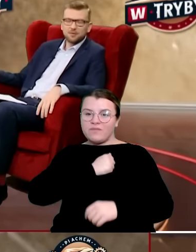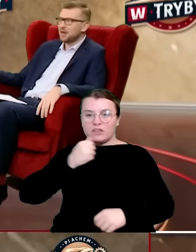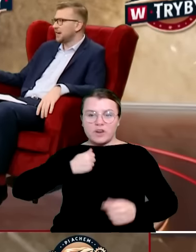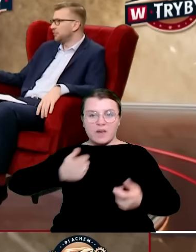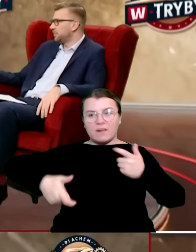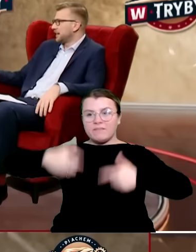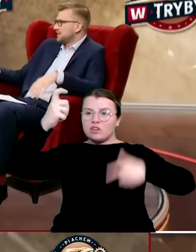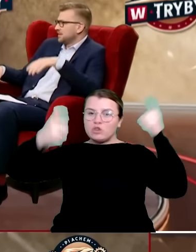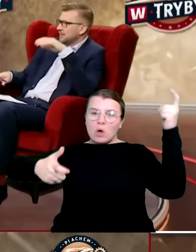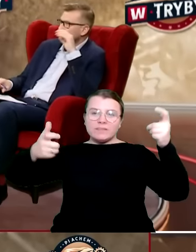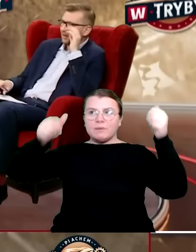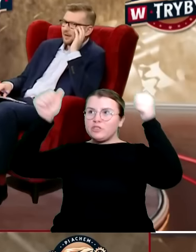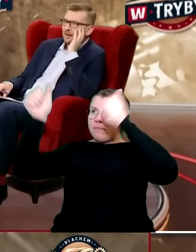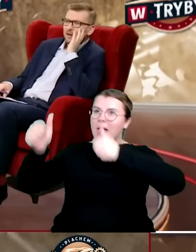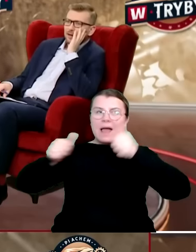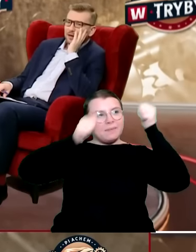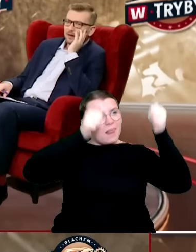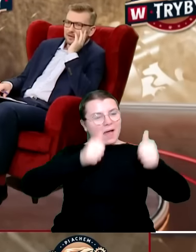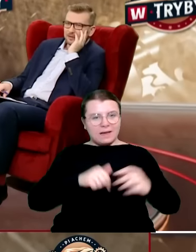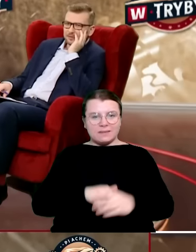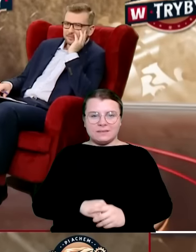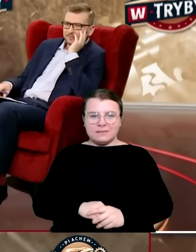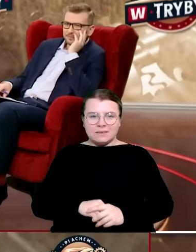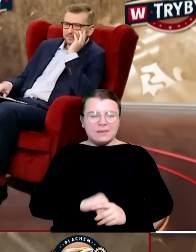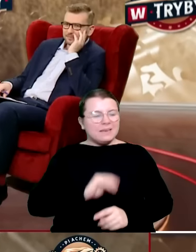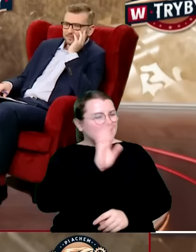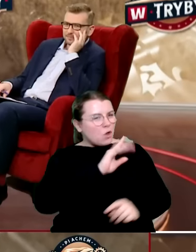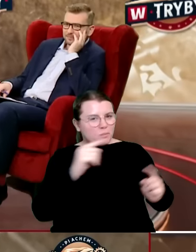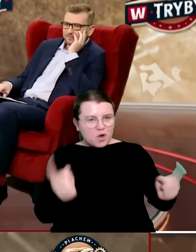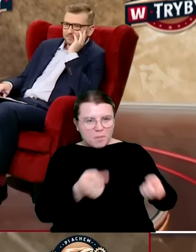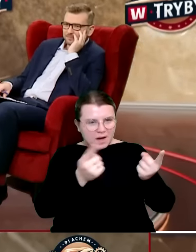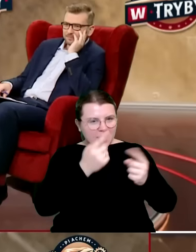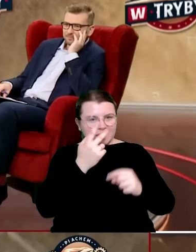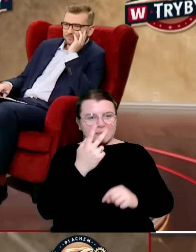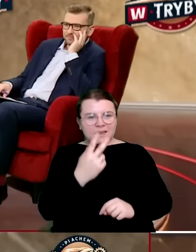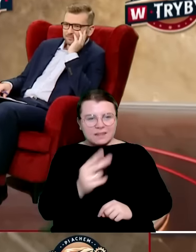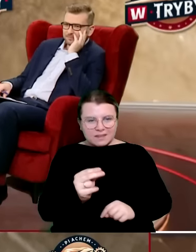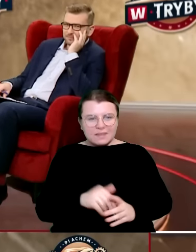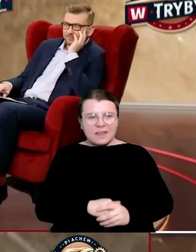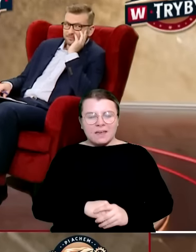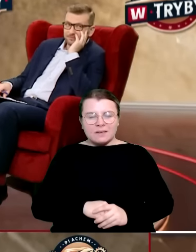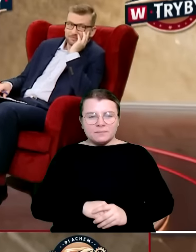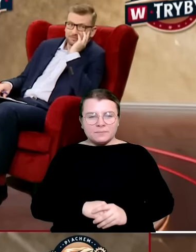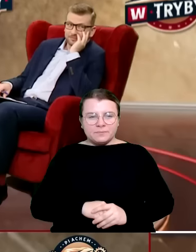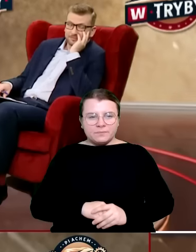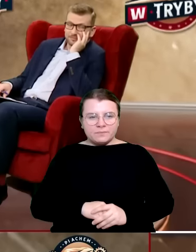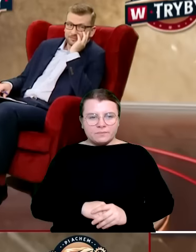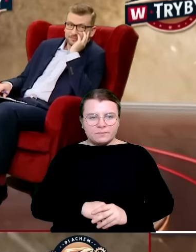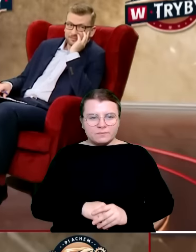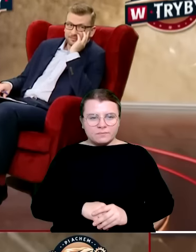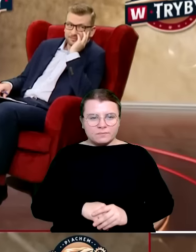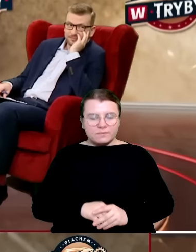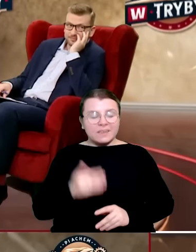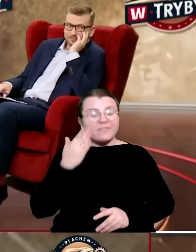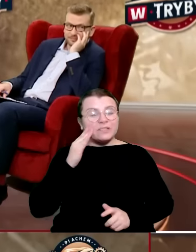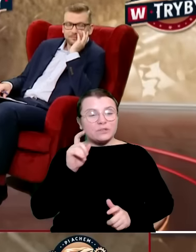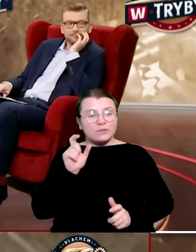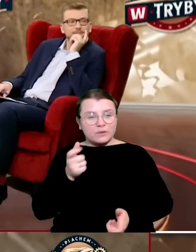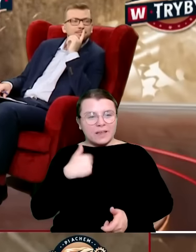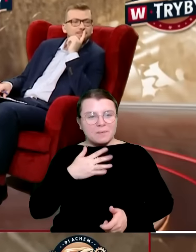jak będę sobie jechał do pracy. Nie tępa propaganda, tylko czysta fala, nazywaj rzeczy po imieniu. Natomiast ja mam taki